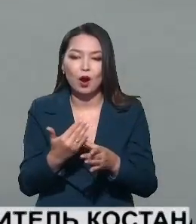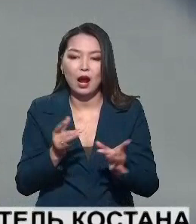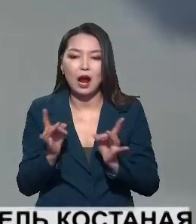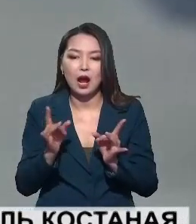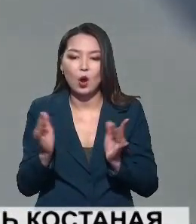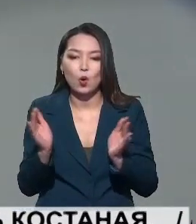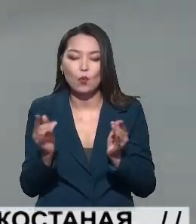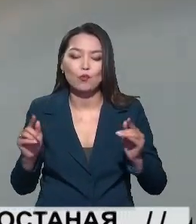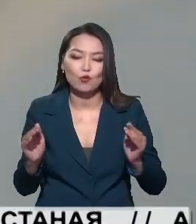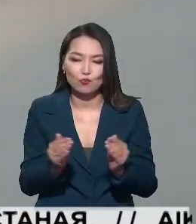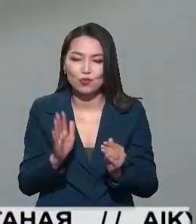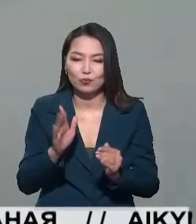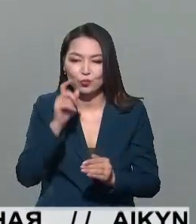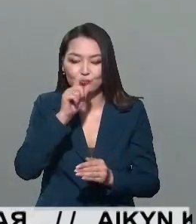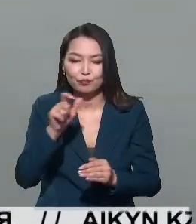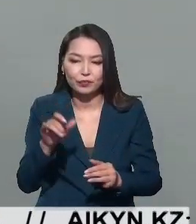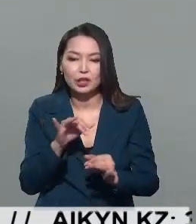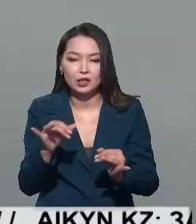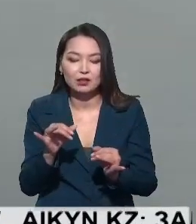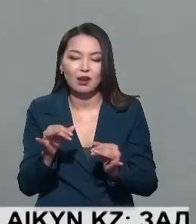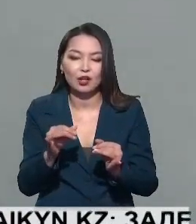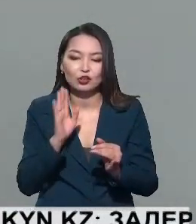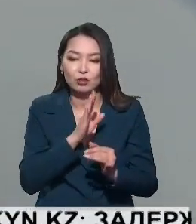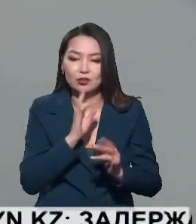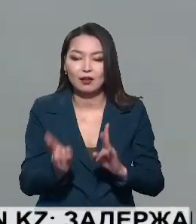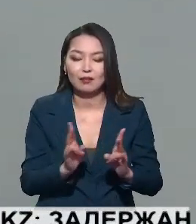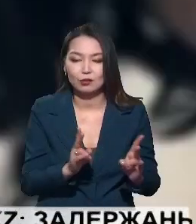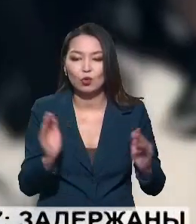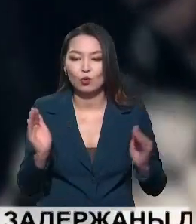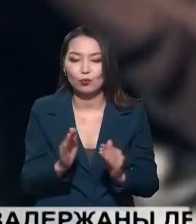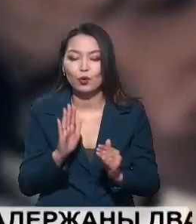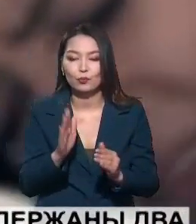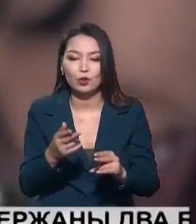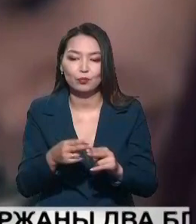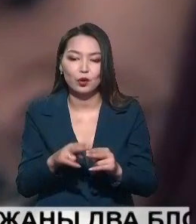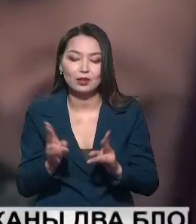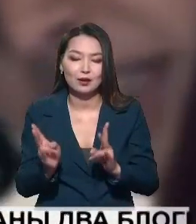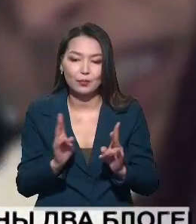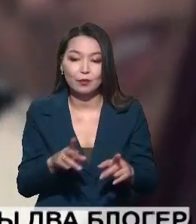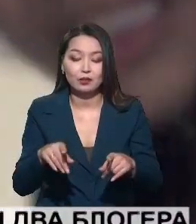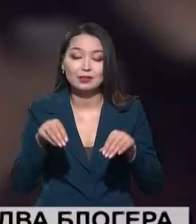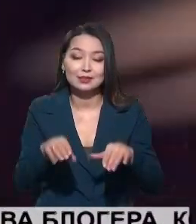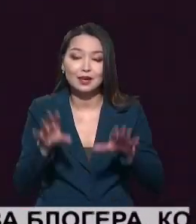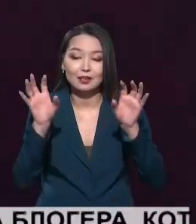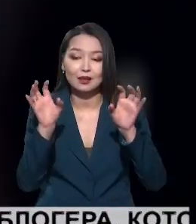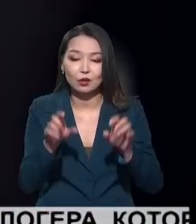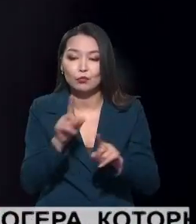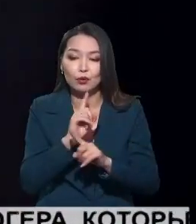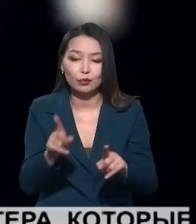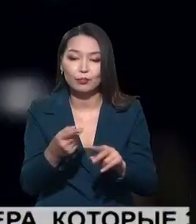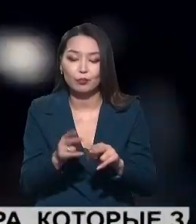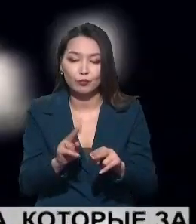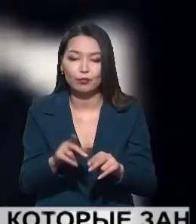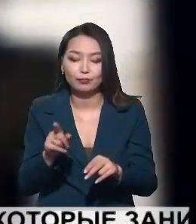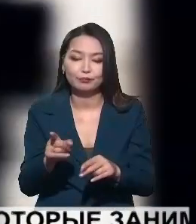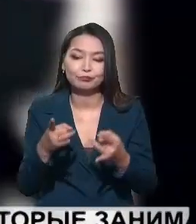соответственно, и количество пострадавших женщин и детей. Однако статистика может резко взлететь после принятия закона. Но это не будет говорить о росте